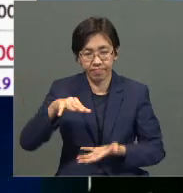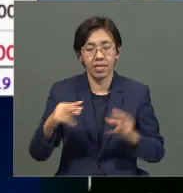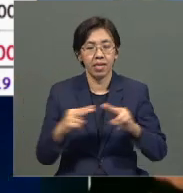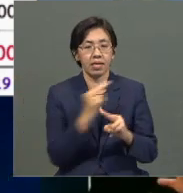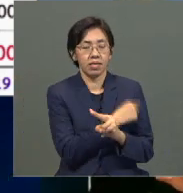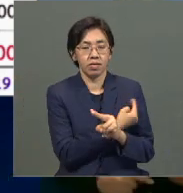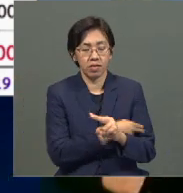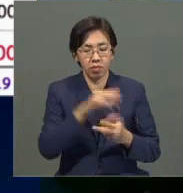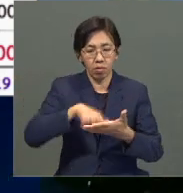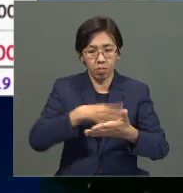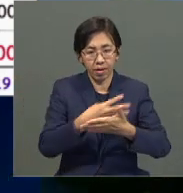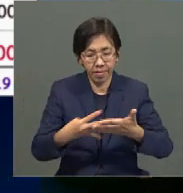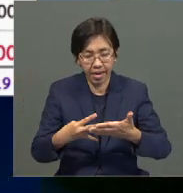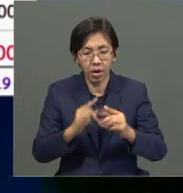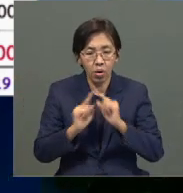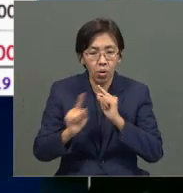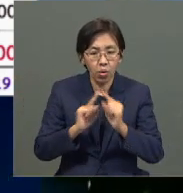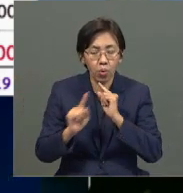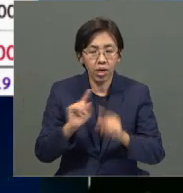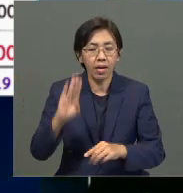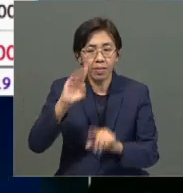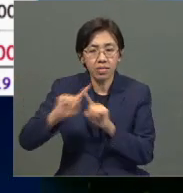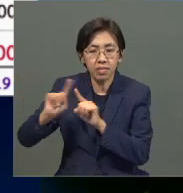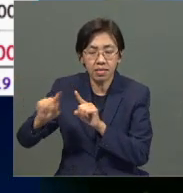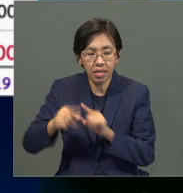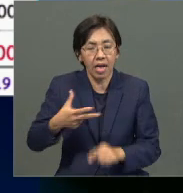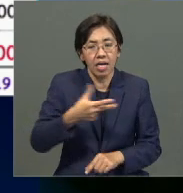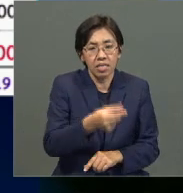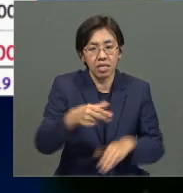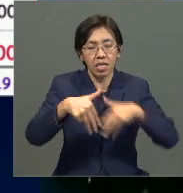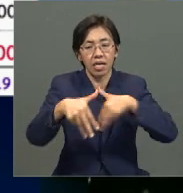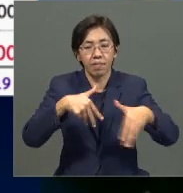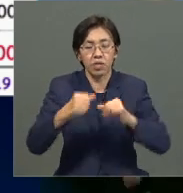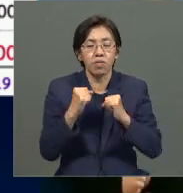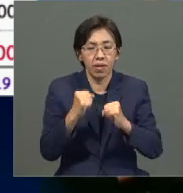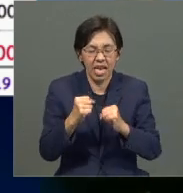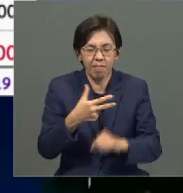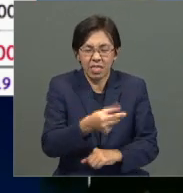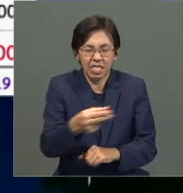ารณสุขกำลังพยายามเจรจากับบริษัทอื่นๆเพื่อฉีดให้ประชาชนมากที่สุดค่ะ